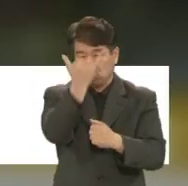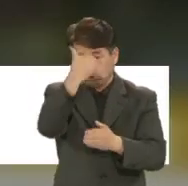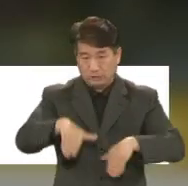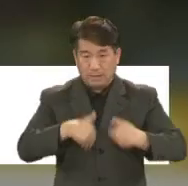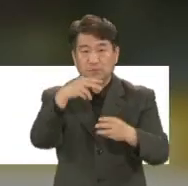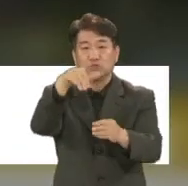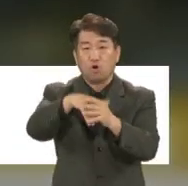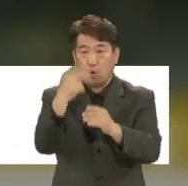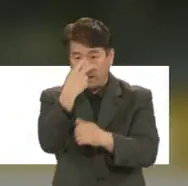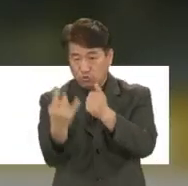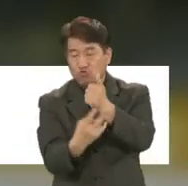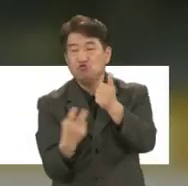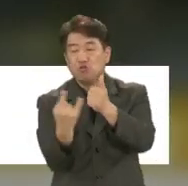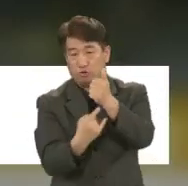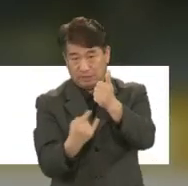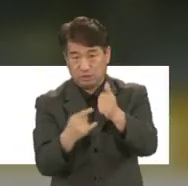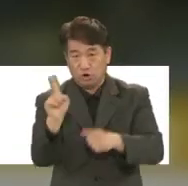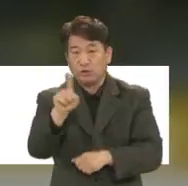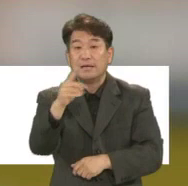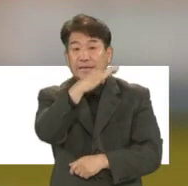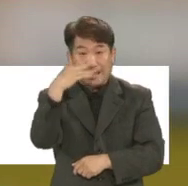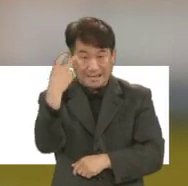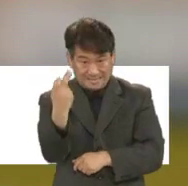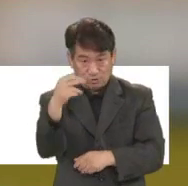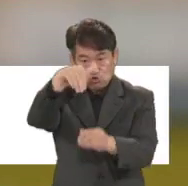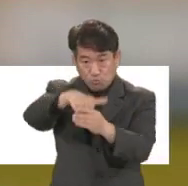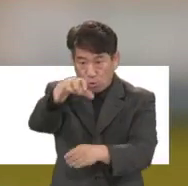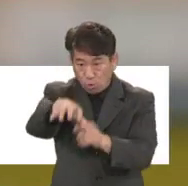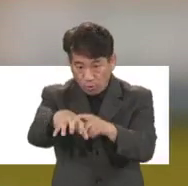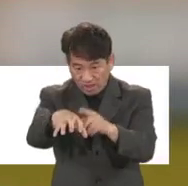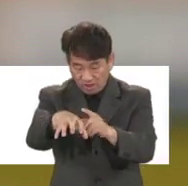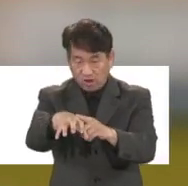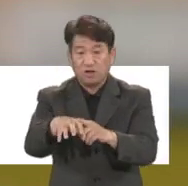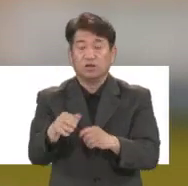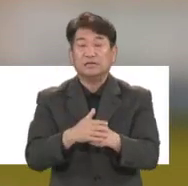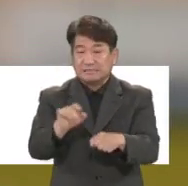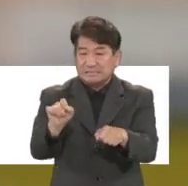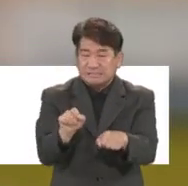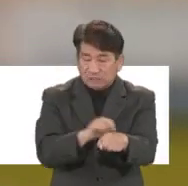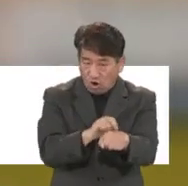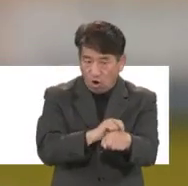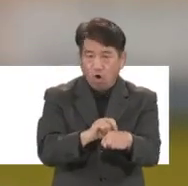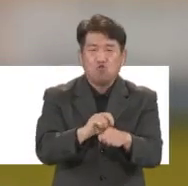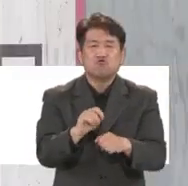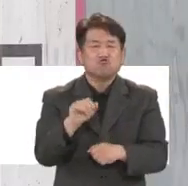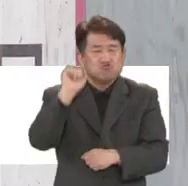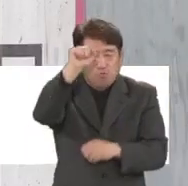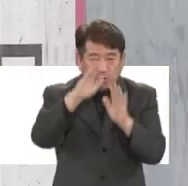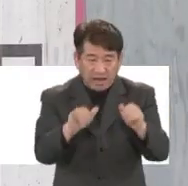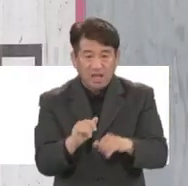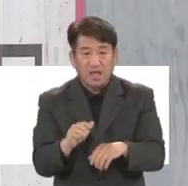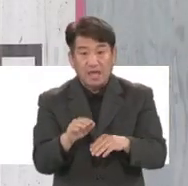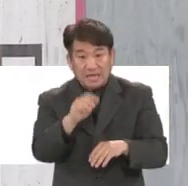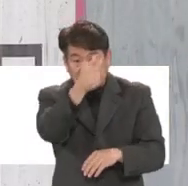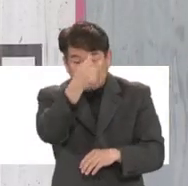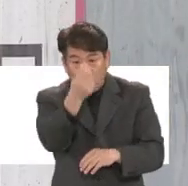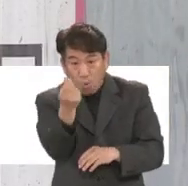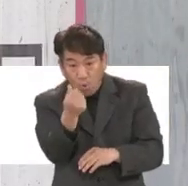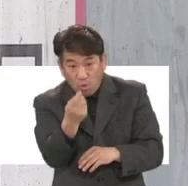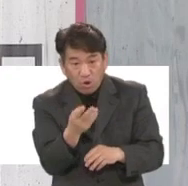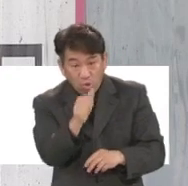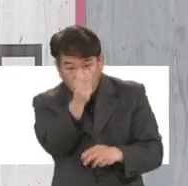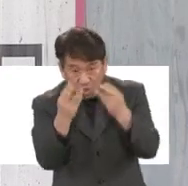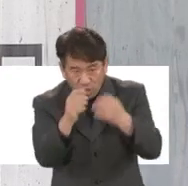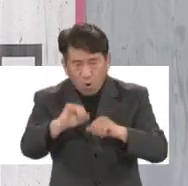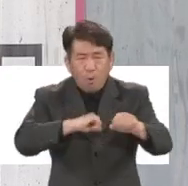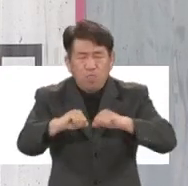선거관리위원회는 어제 예산에 한 투표소 입구에서 선거인들에게 특정 후보자의 기호를 손가락으로 표시하며 선거운동을